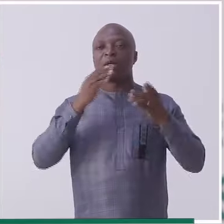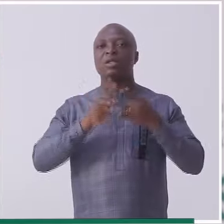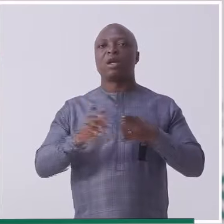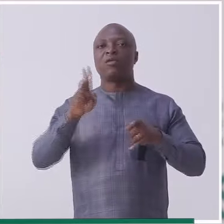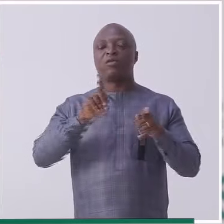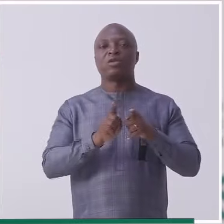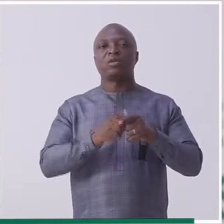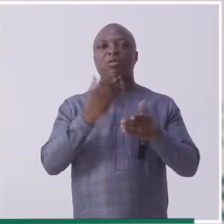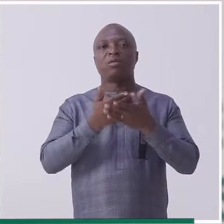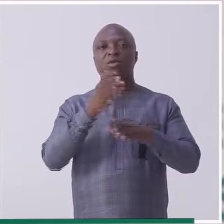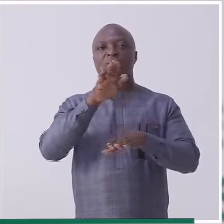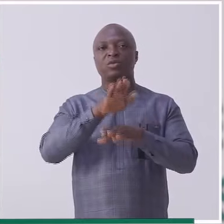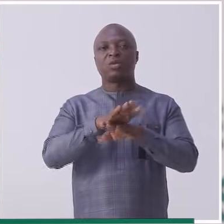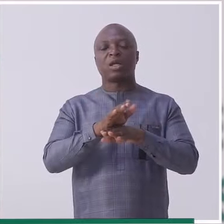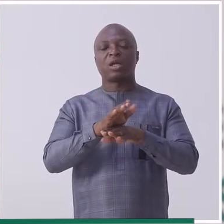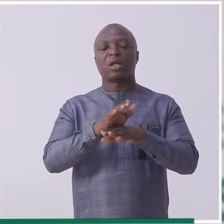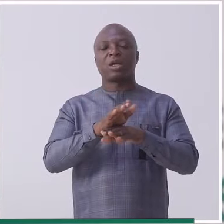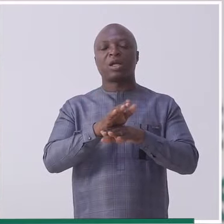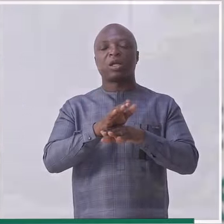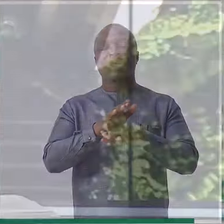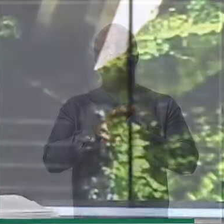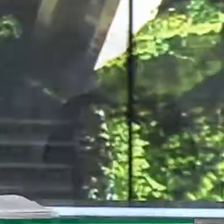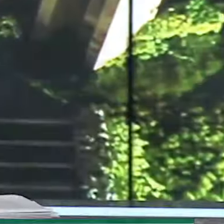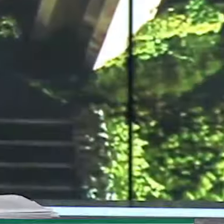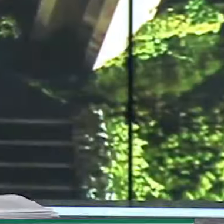Merci à vous également. Excellente soirée.